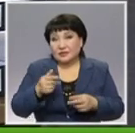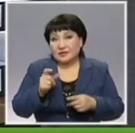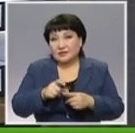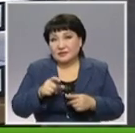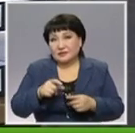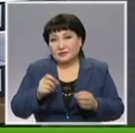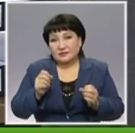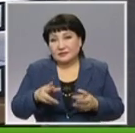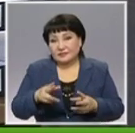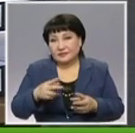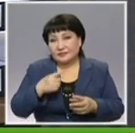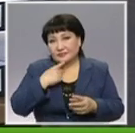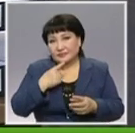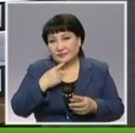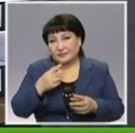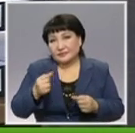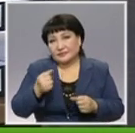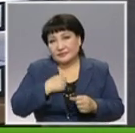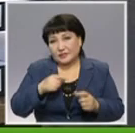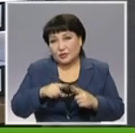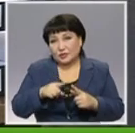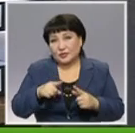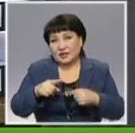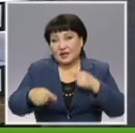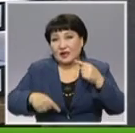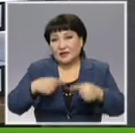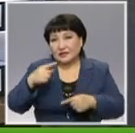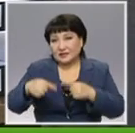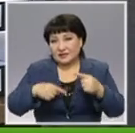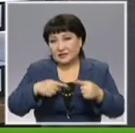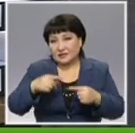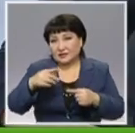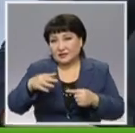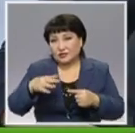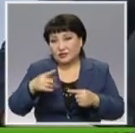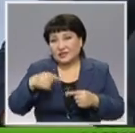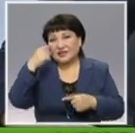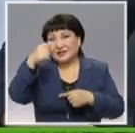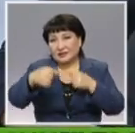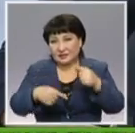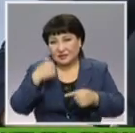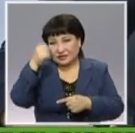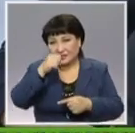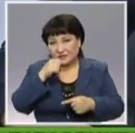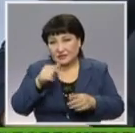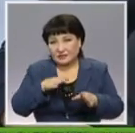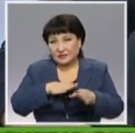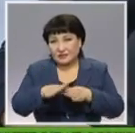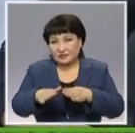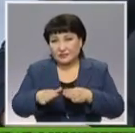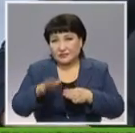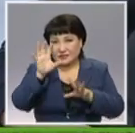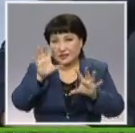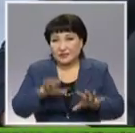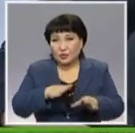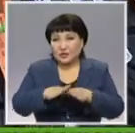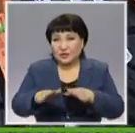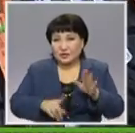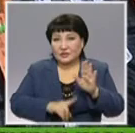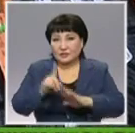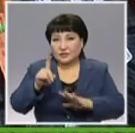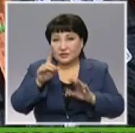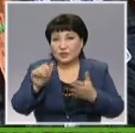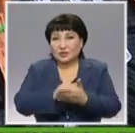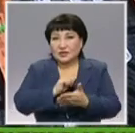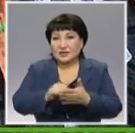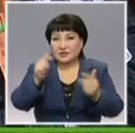Сондықтан біз соны аяғына дейін қолданып, сол келесі жылы сол заңды орындау несіне кірісеміз. Үш ел келісіп бекіткен құжатқа сәйкес,